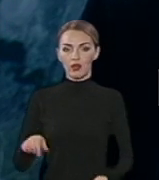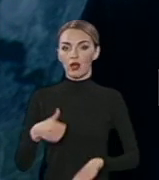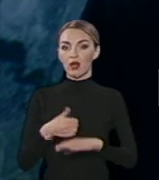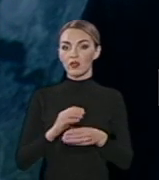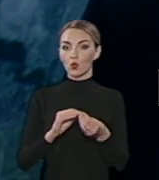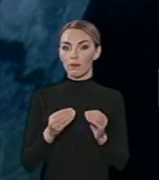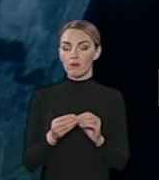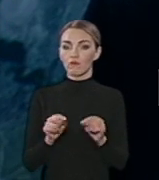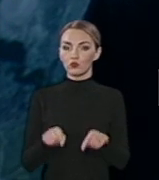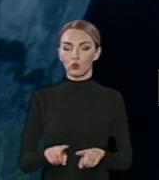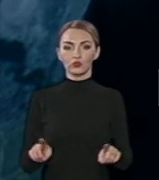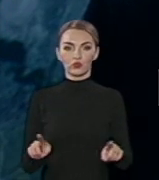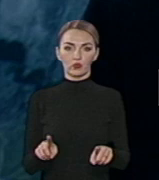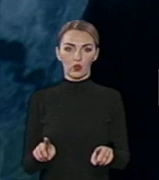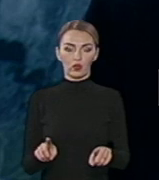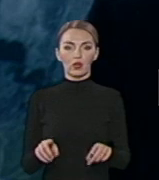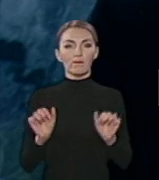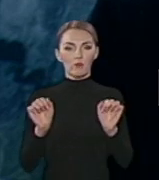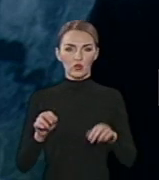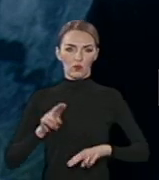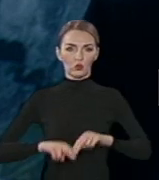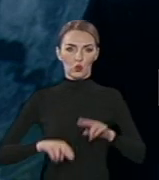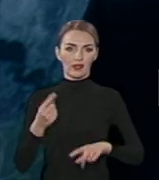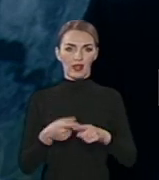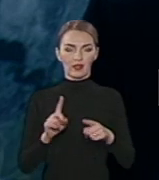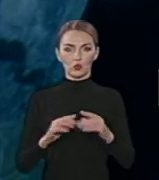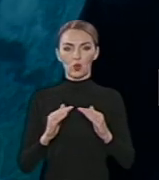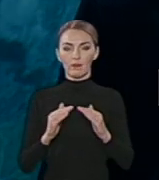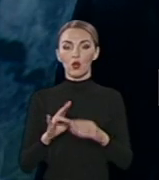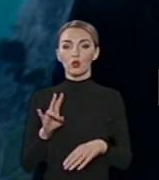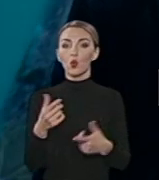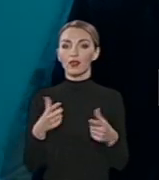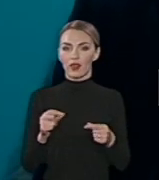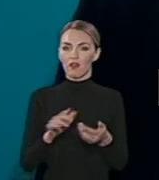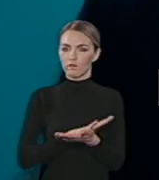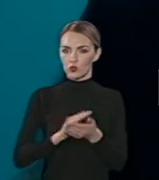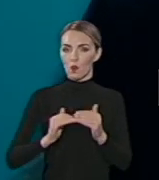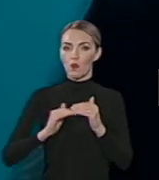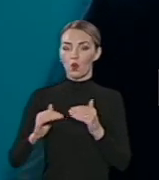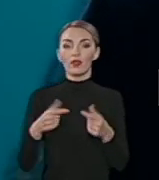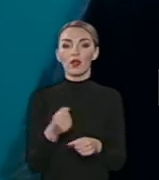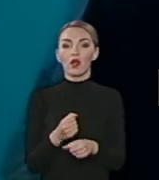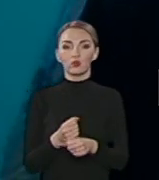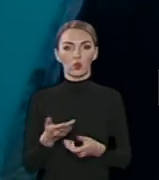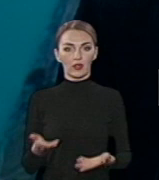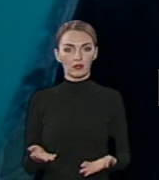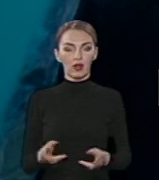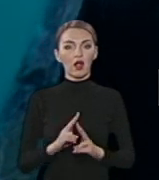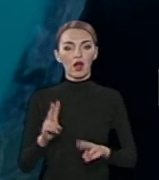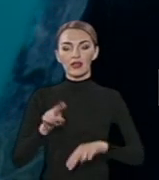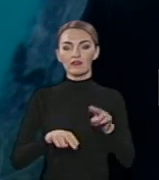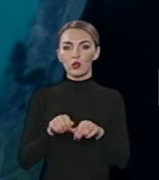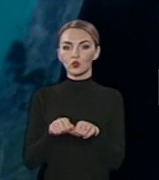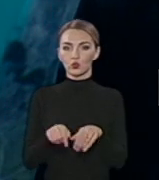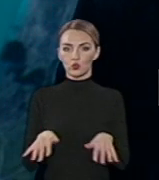проблема заключається в тому, що, ну, можно построить эти дома, да? Но где? В чистом поле? Где они будут работать там? Какая будет